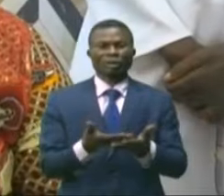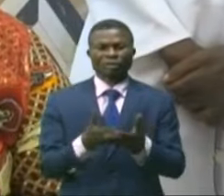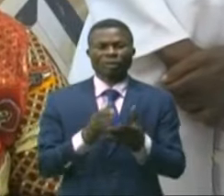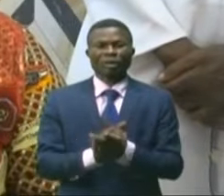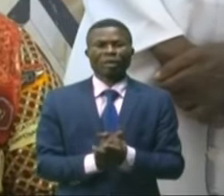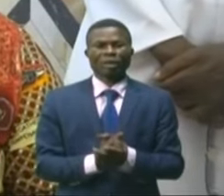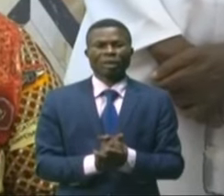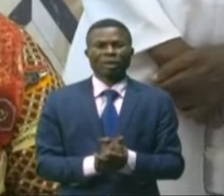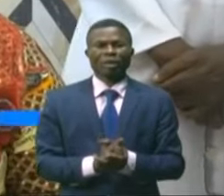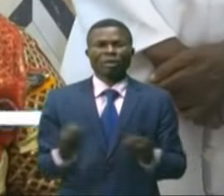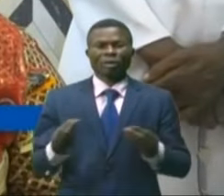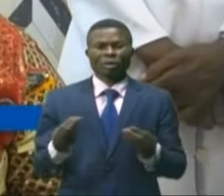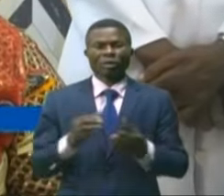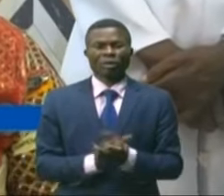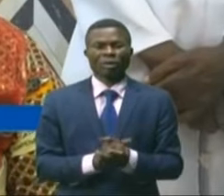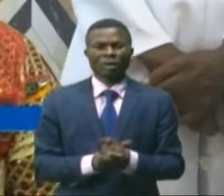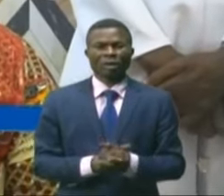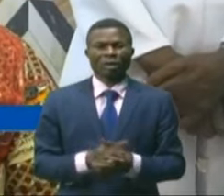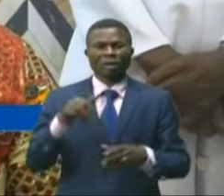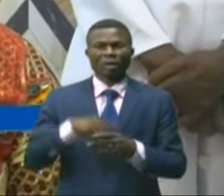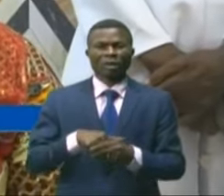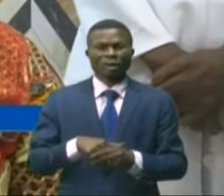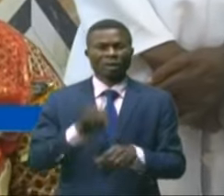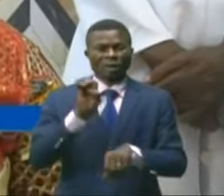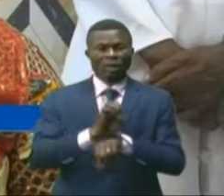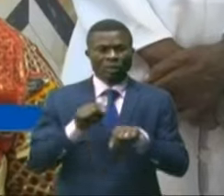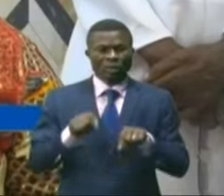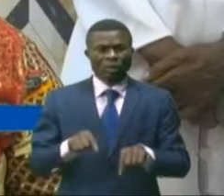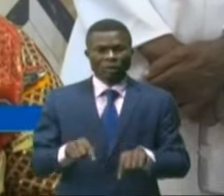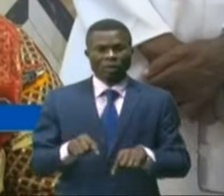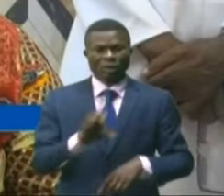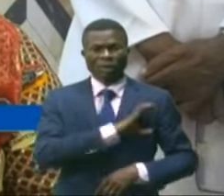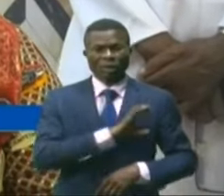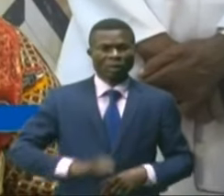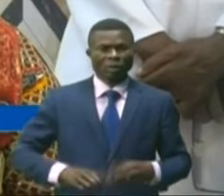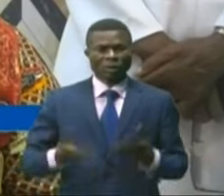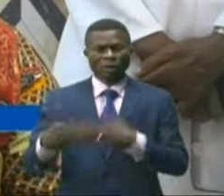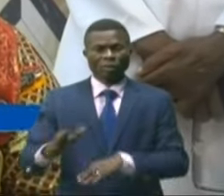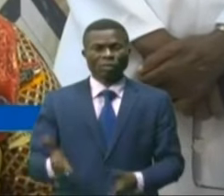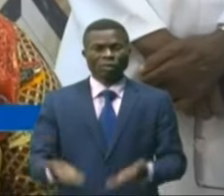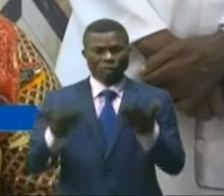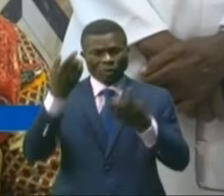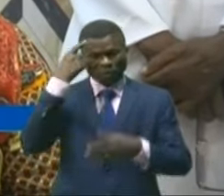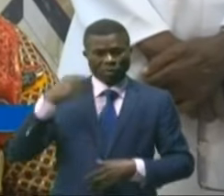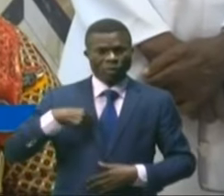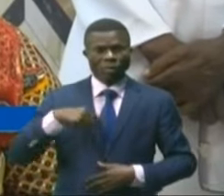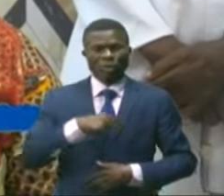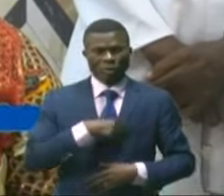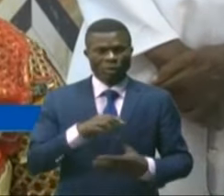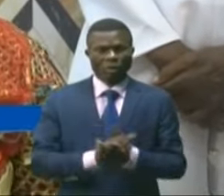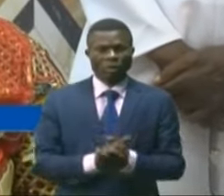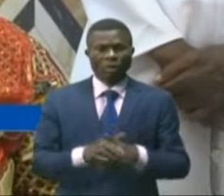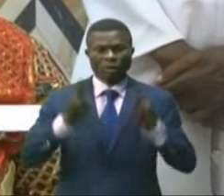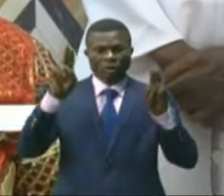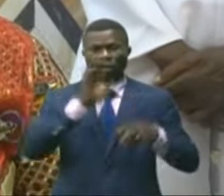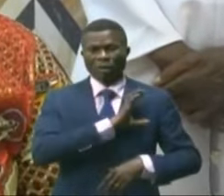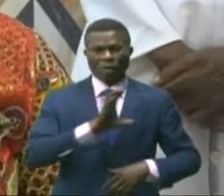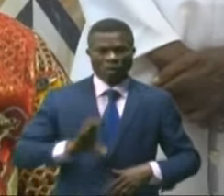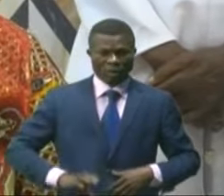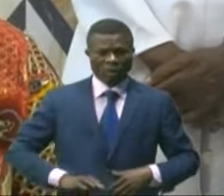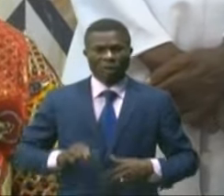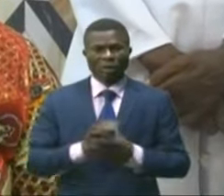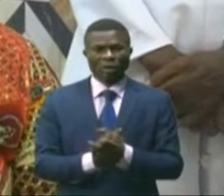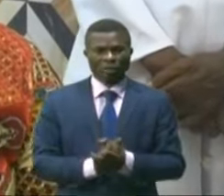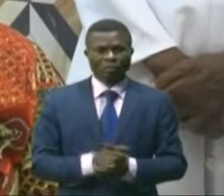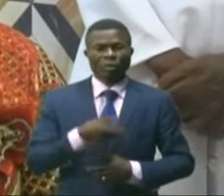crois que les femmes qui sont dans cette église vont également être des témoins de Jésus-Christ par le travail qu'elles